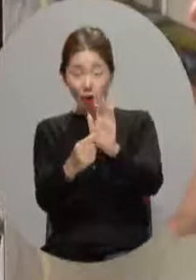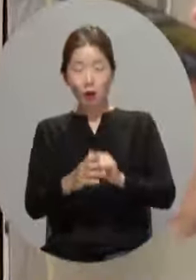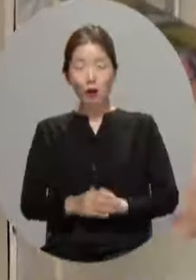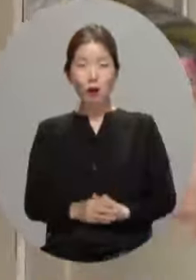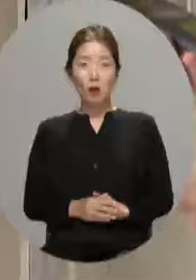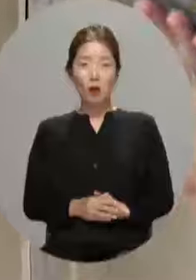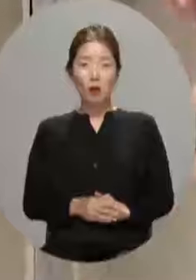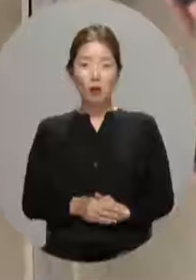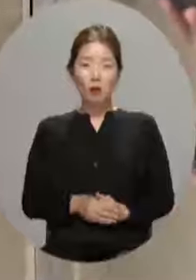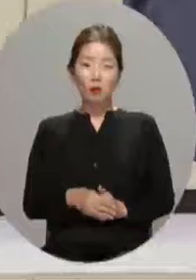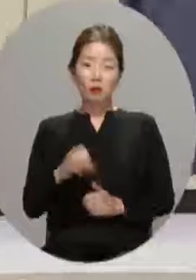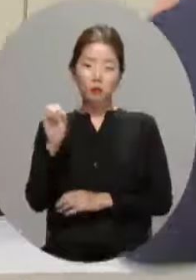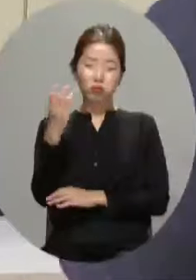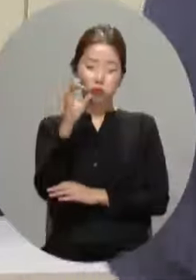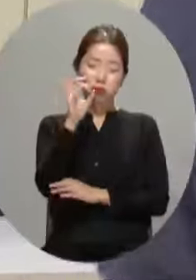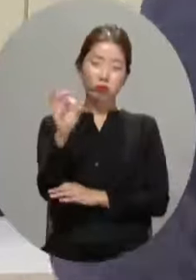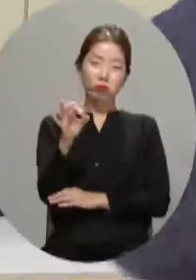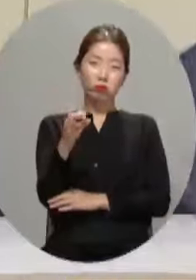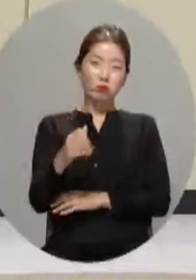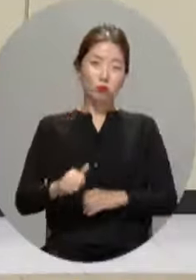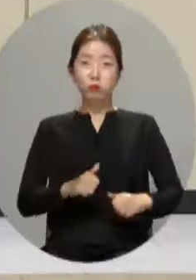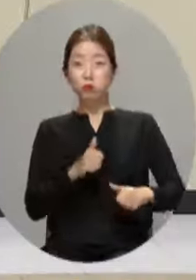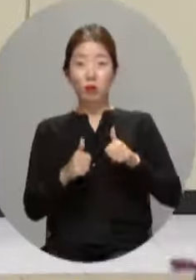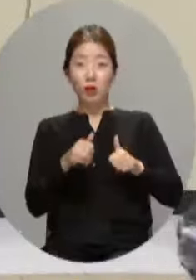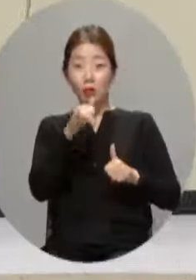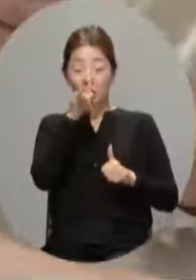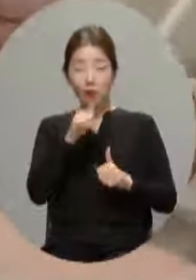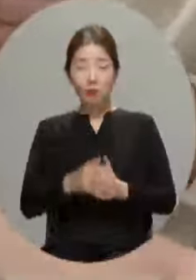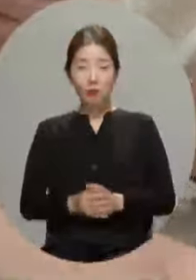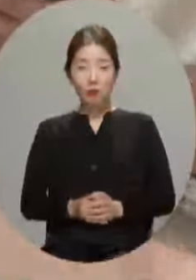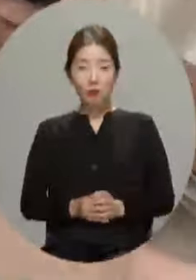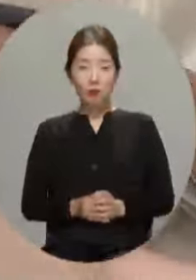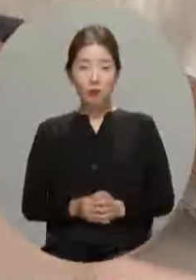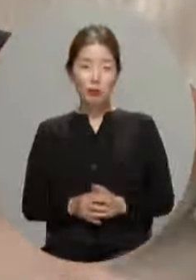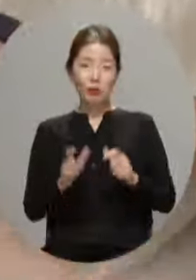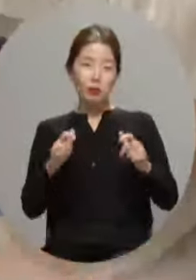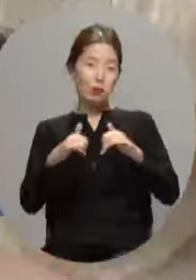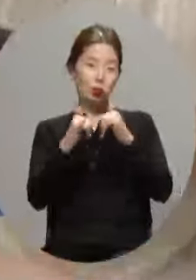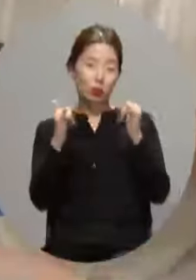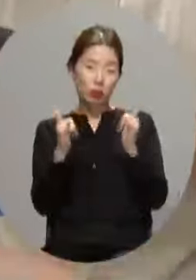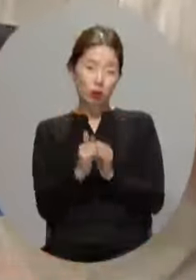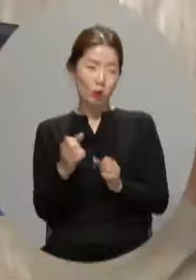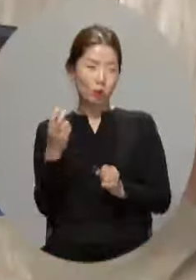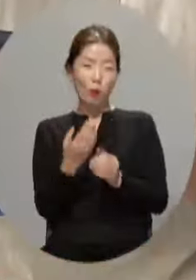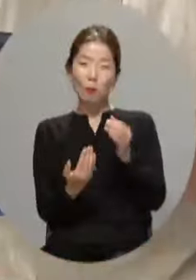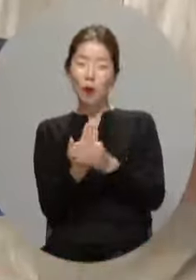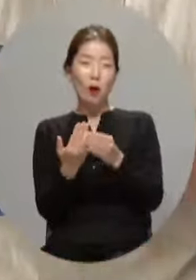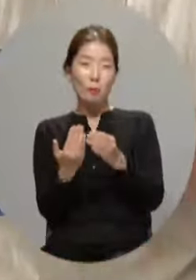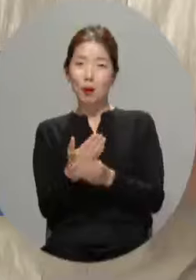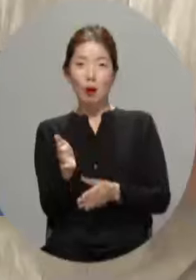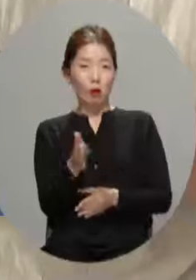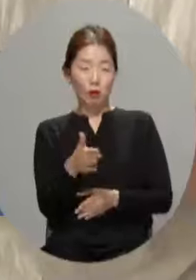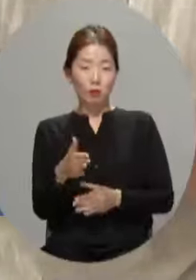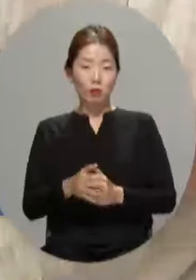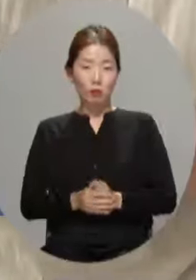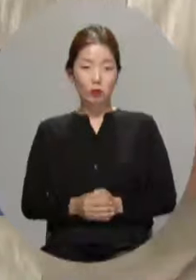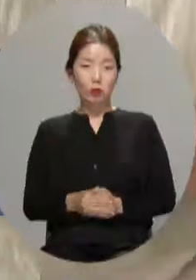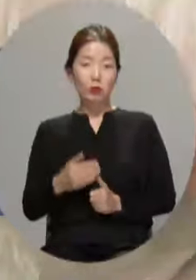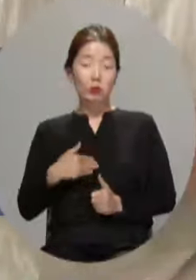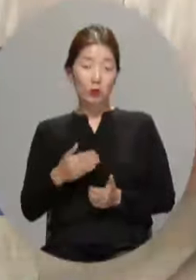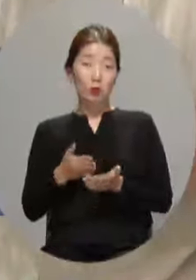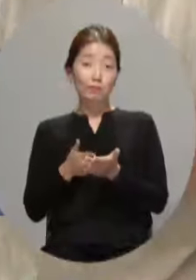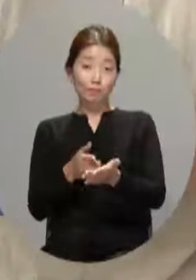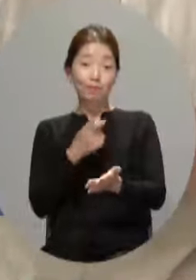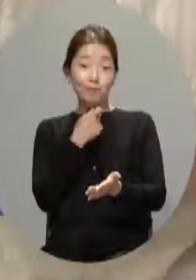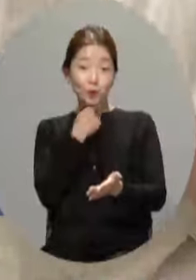시장은 취재진을 향해 격양된 반응을 드러냈습니다. 지역사회에서 이런 일이 다시는 없었으면 좋겠다. 그게 제가 오늘 드리고